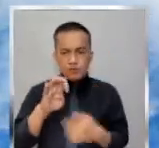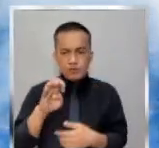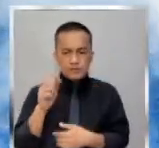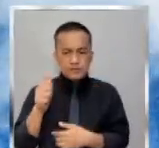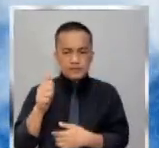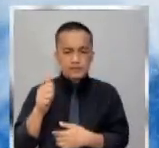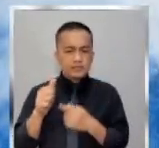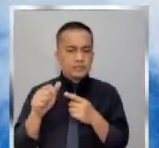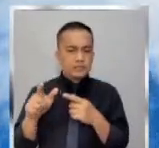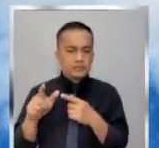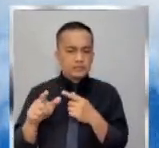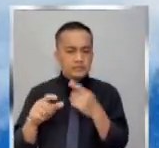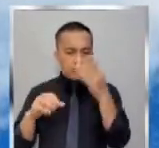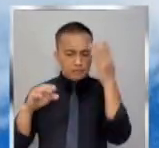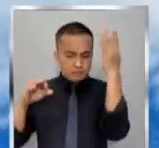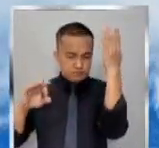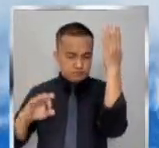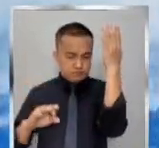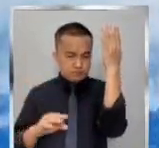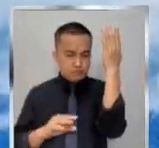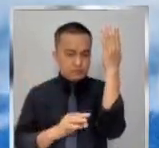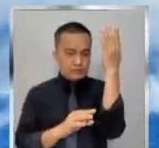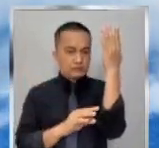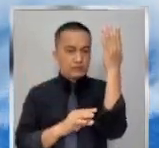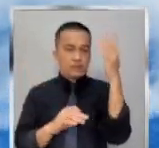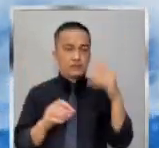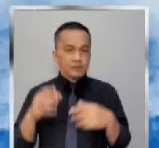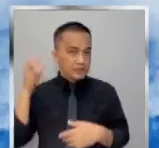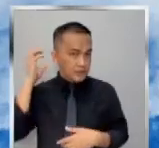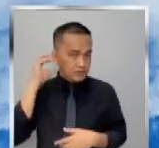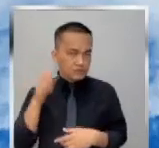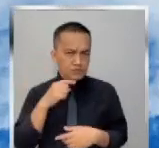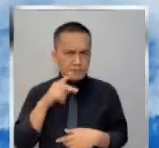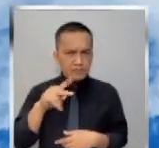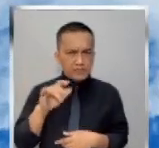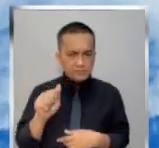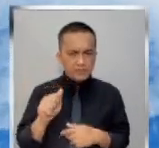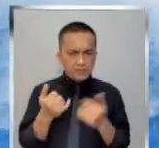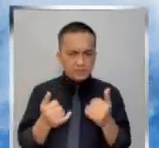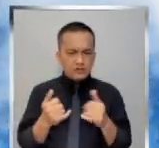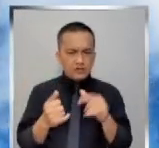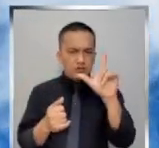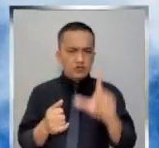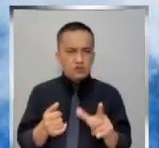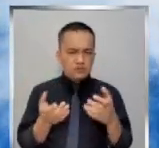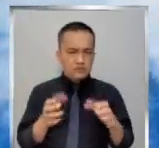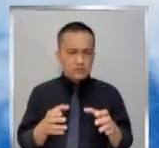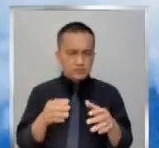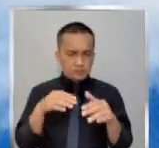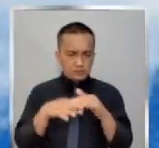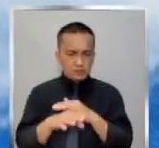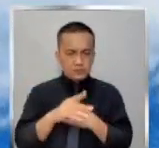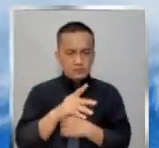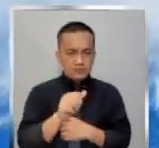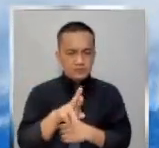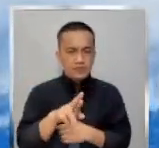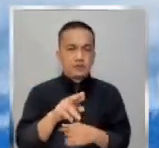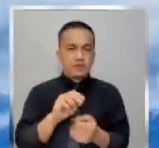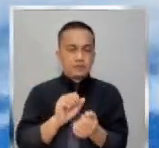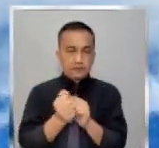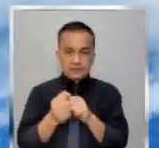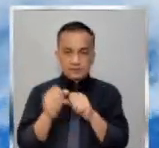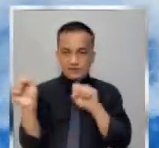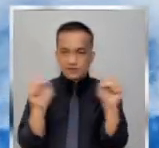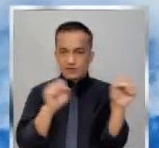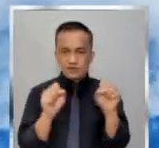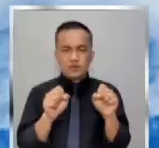east-southeast ng Mindanao. Ayon sa pag-asa, sa ngayon, mababa ang tsansa na pumasok ito sa PAR o maging bagyo. Posibleng mawala